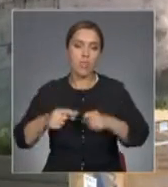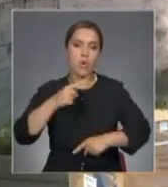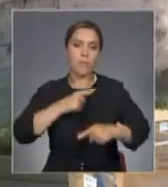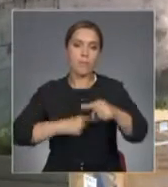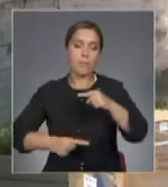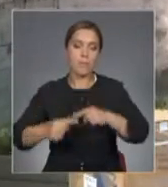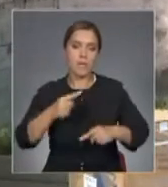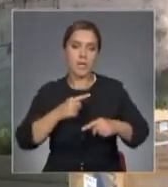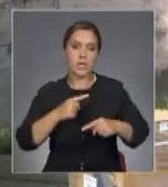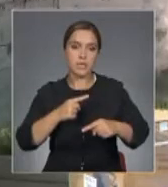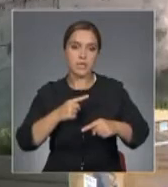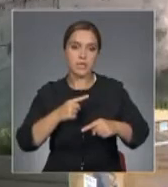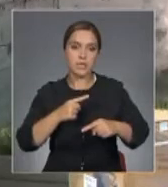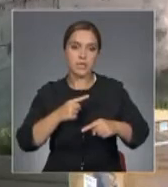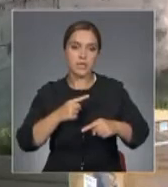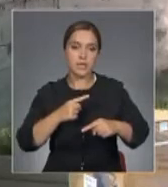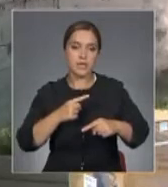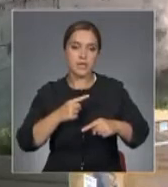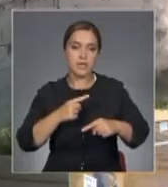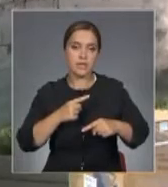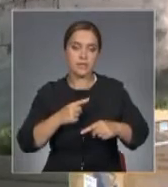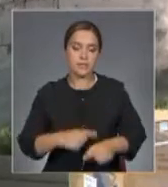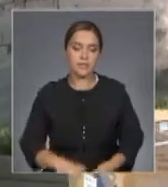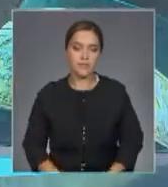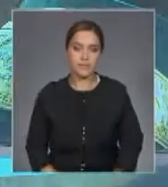перерабатываться перерабатываться многократно.